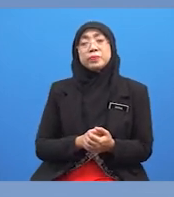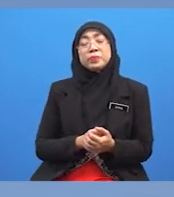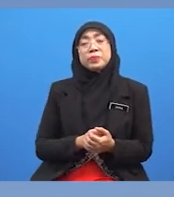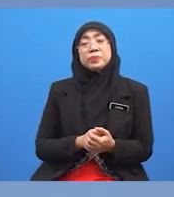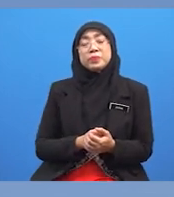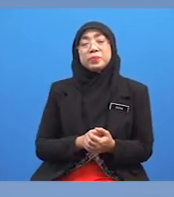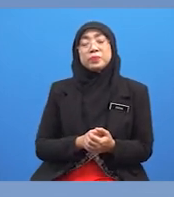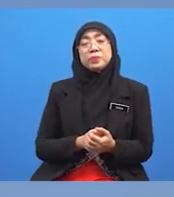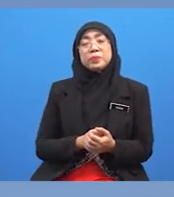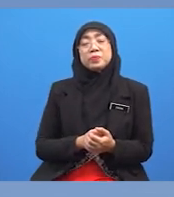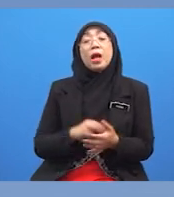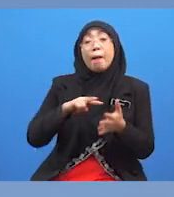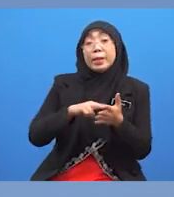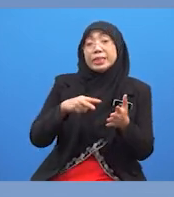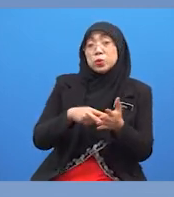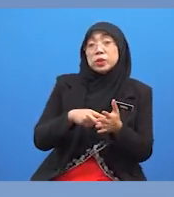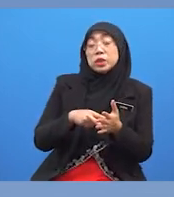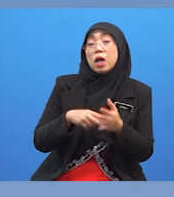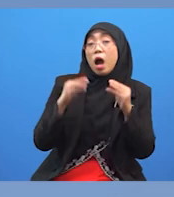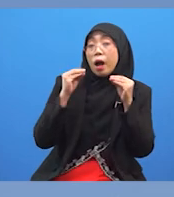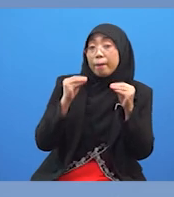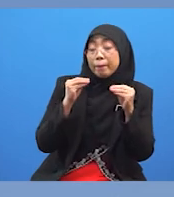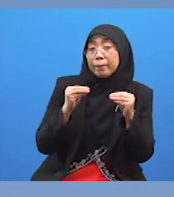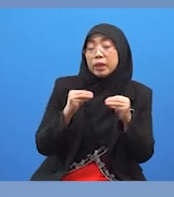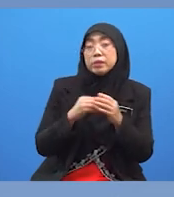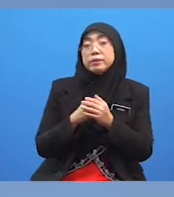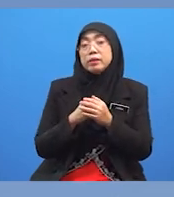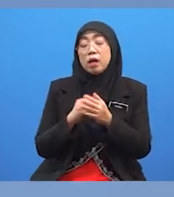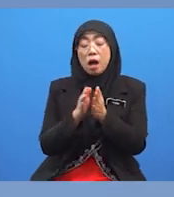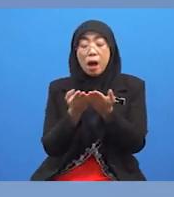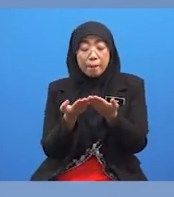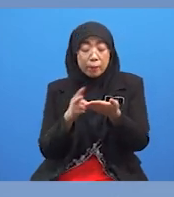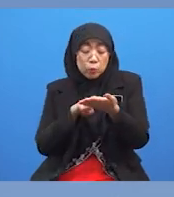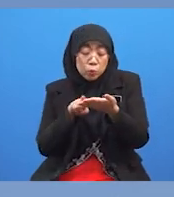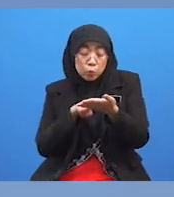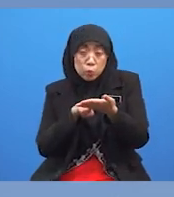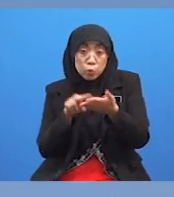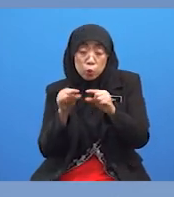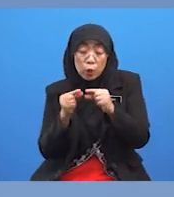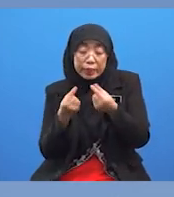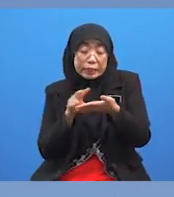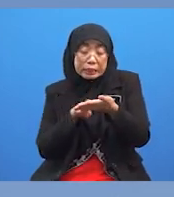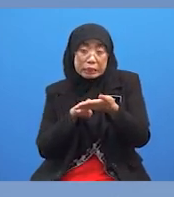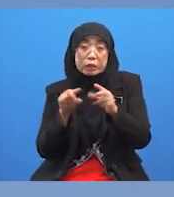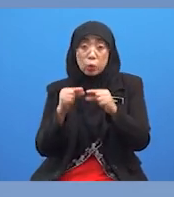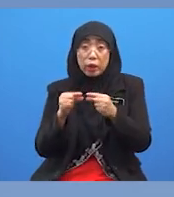Termasuk dalam hal ini adalah mengajar budak-budak mengaji Al-Quran sebagaimana yang dilakukan oleh lebay